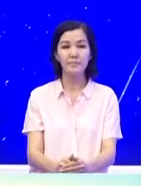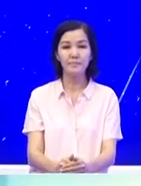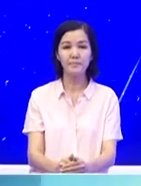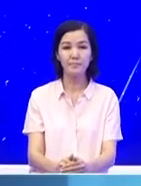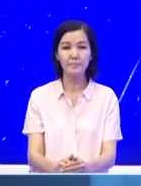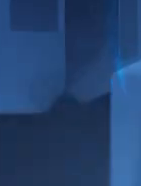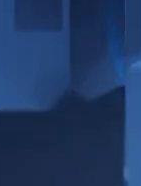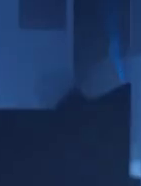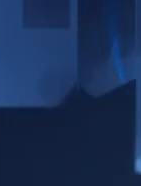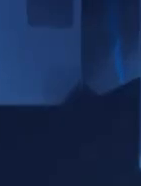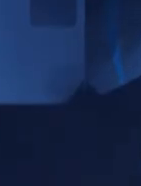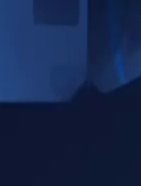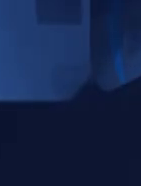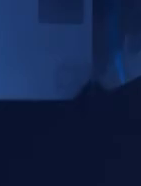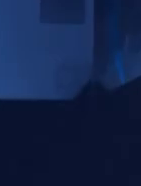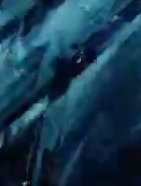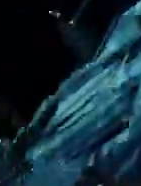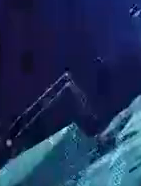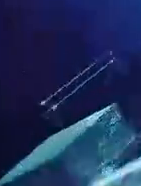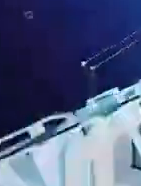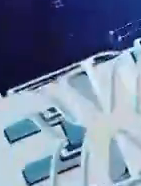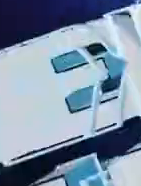Берикқызы, телеканал ЖТСУ.